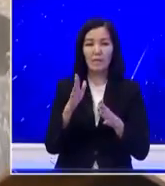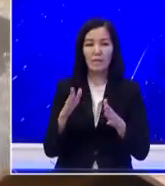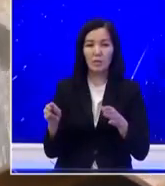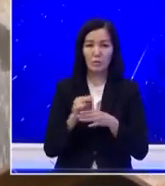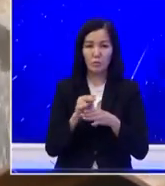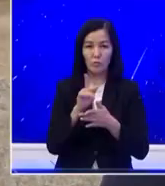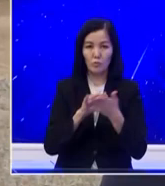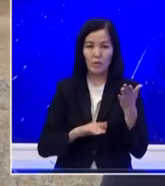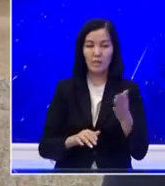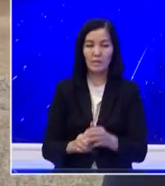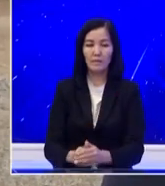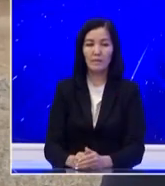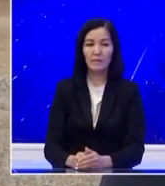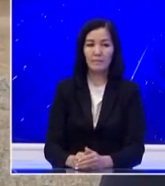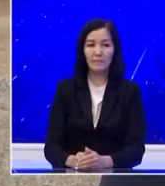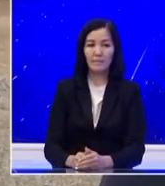жалғасады.